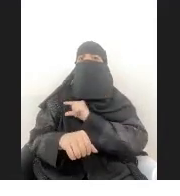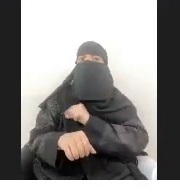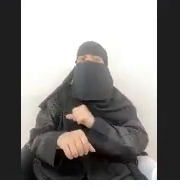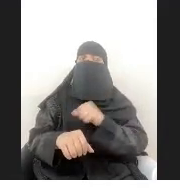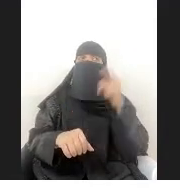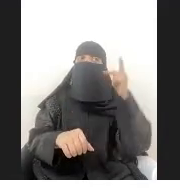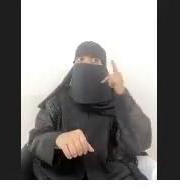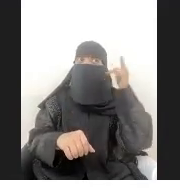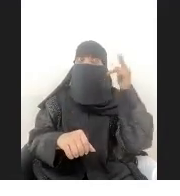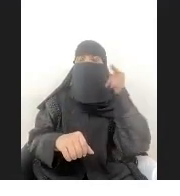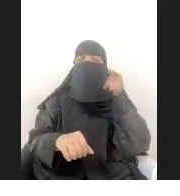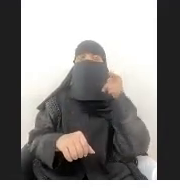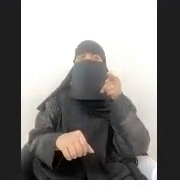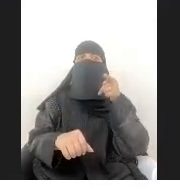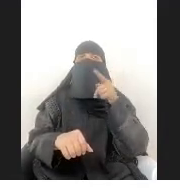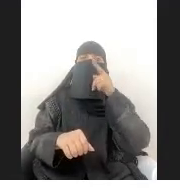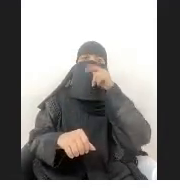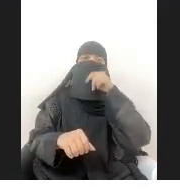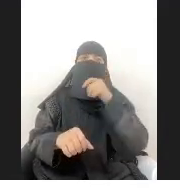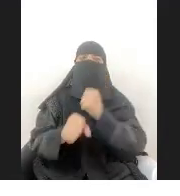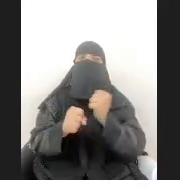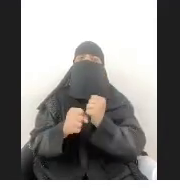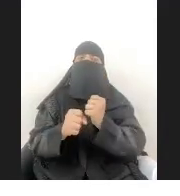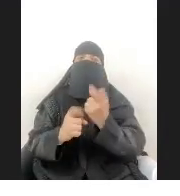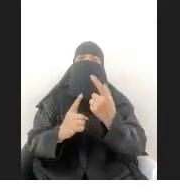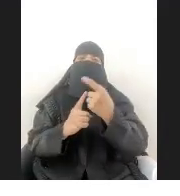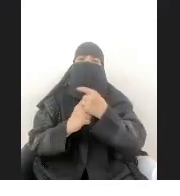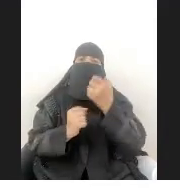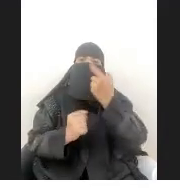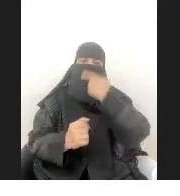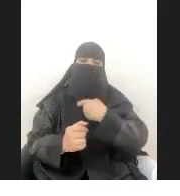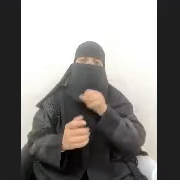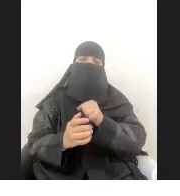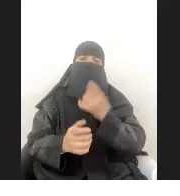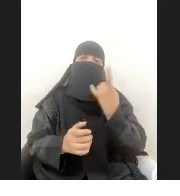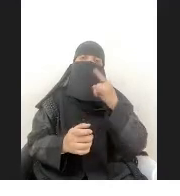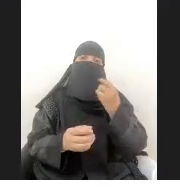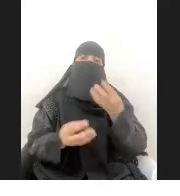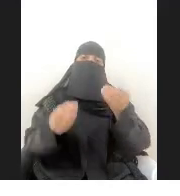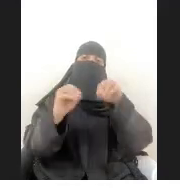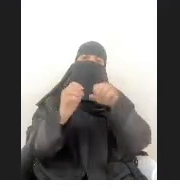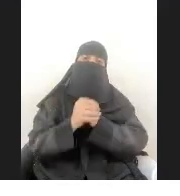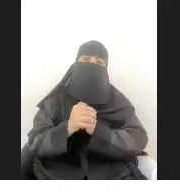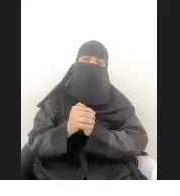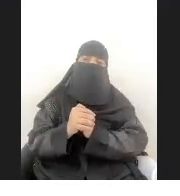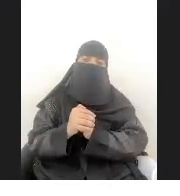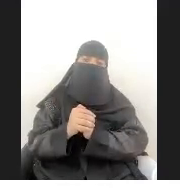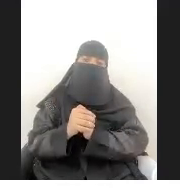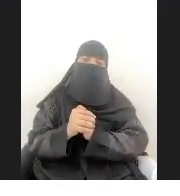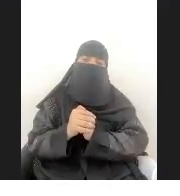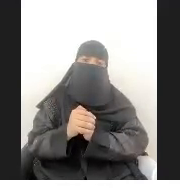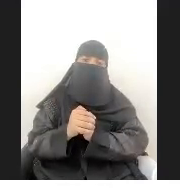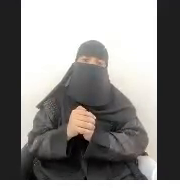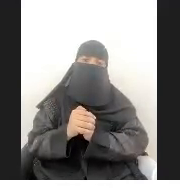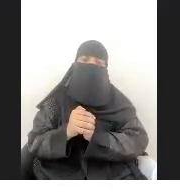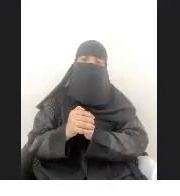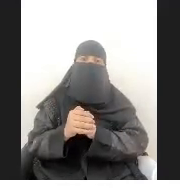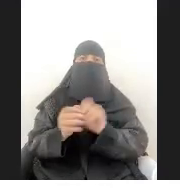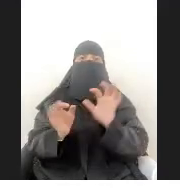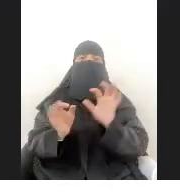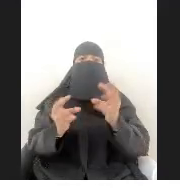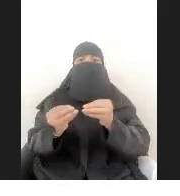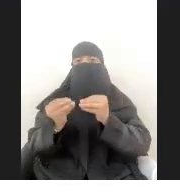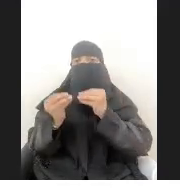أنا أخذ في الاعتبار الأنشطة الغير متزامنة اللي أنا طالباها من طلابي، إن هم يتفرجوا على فيديو، إن